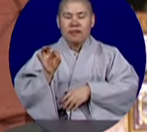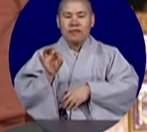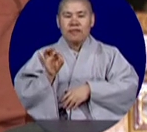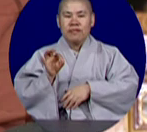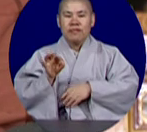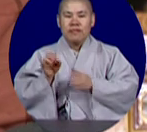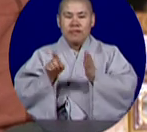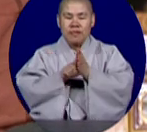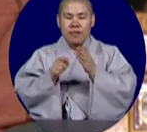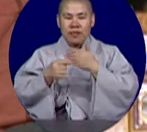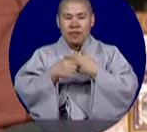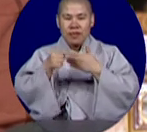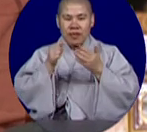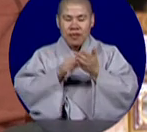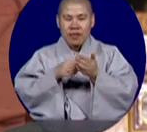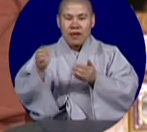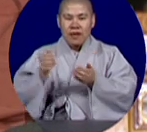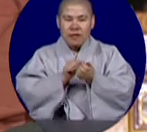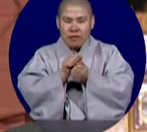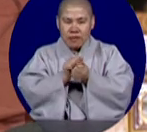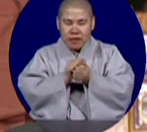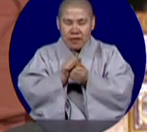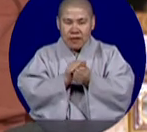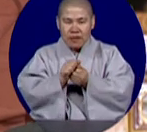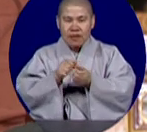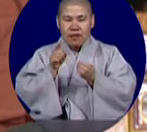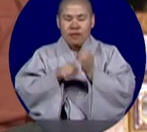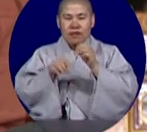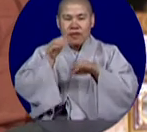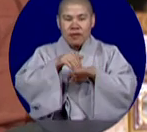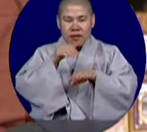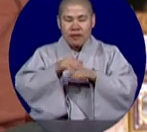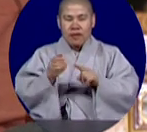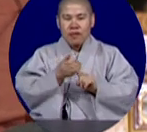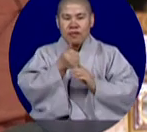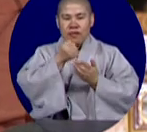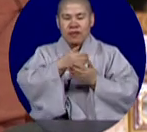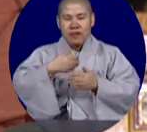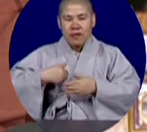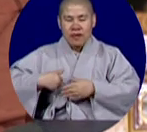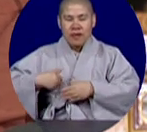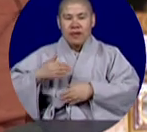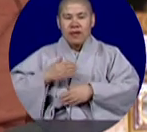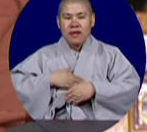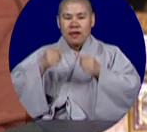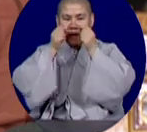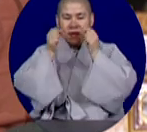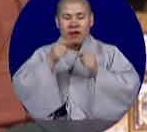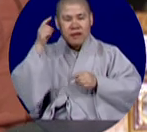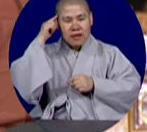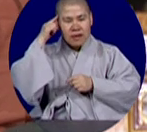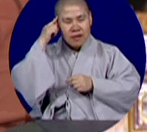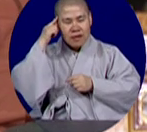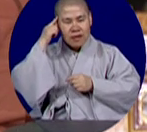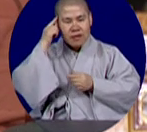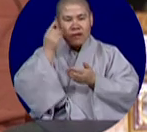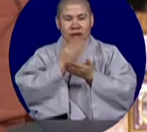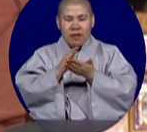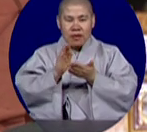이 신심으로 닦는 게 불자지. 자기 생각으로 이렇쿵 저렇쿵